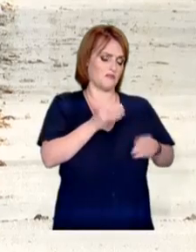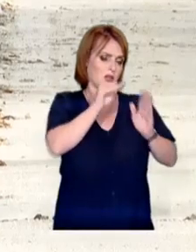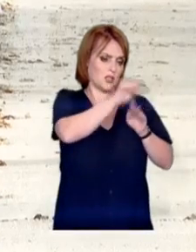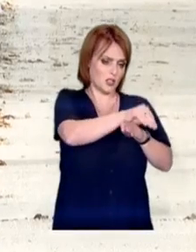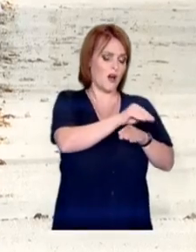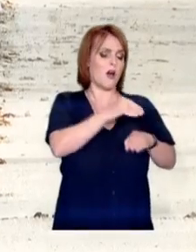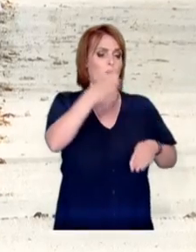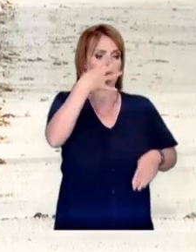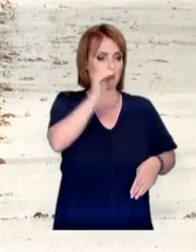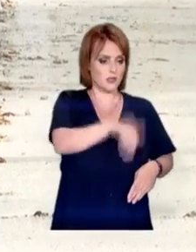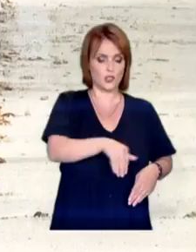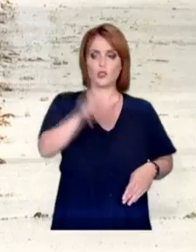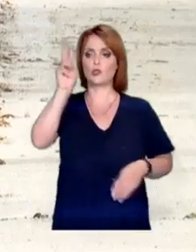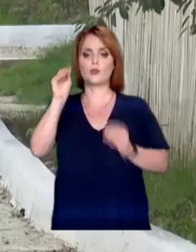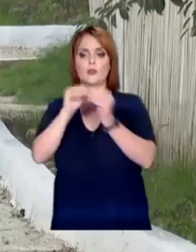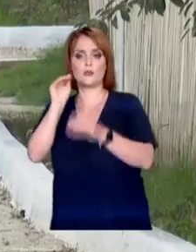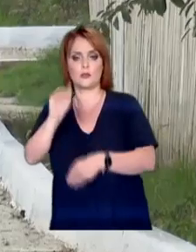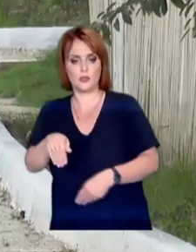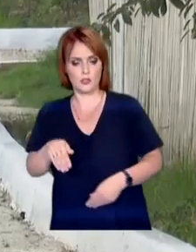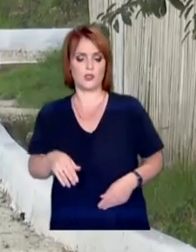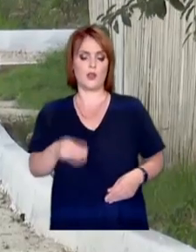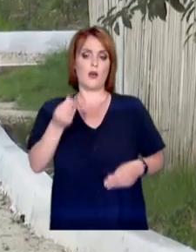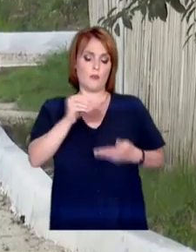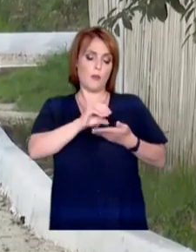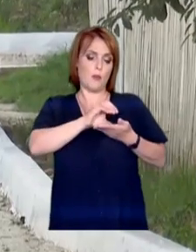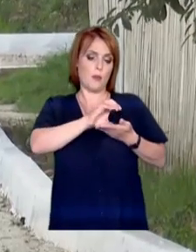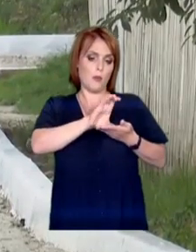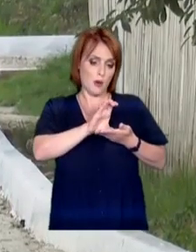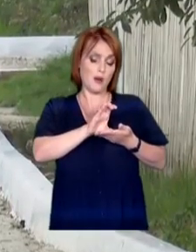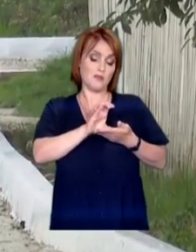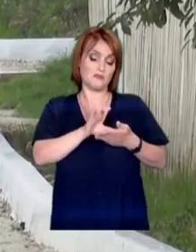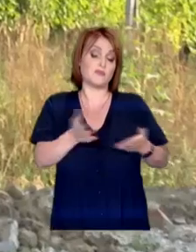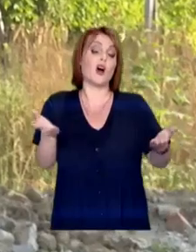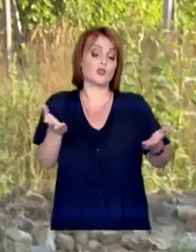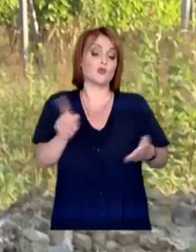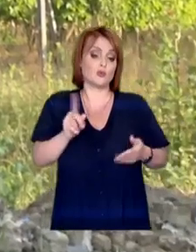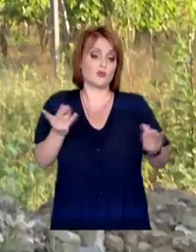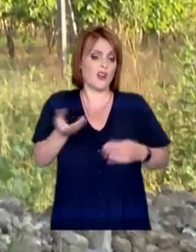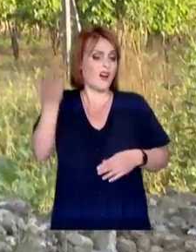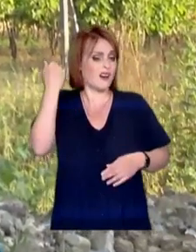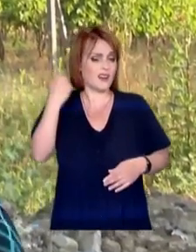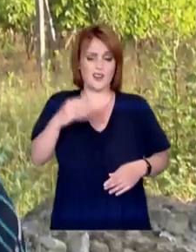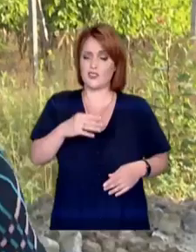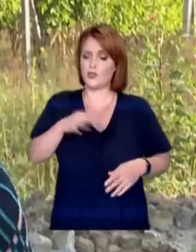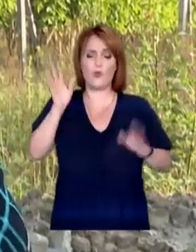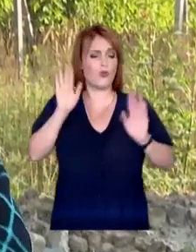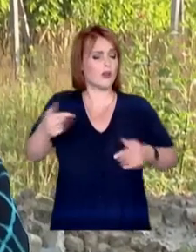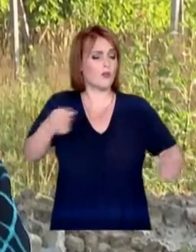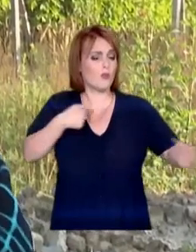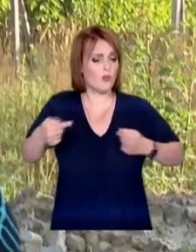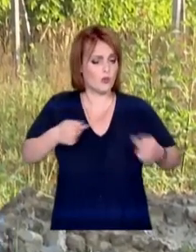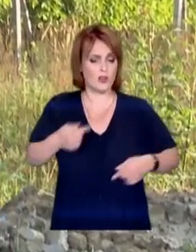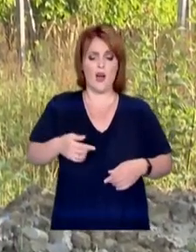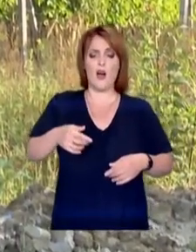dar s-a strâns suma de bani care a trebuit să contribuim. A fost urât, merge greu și transportul